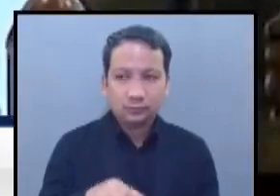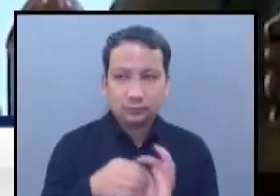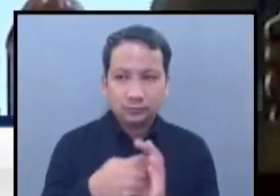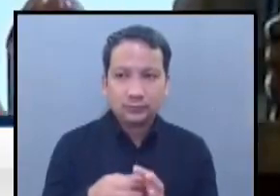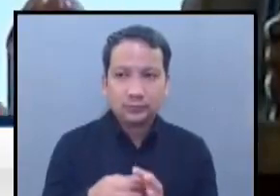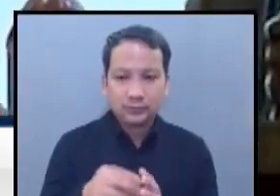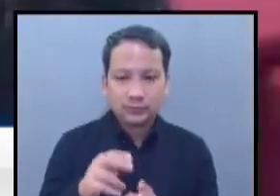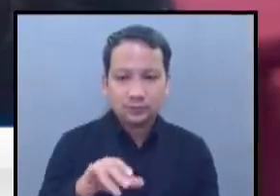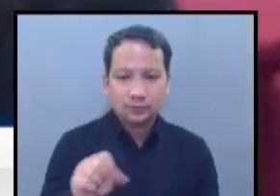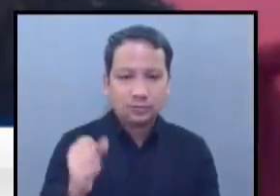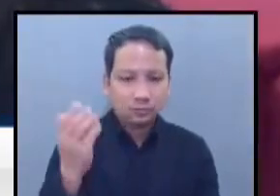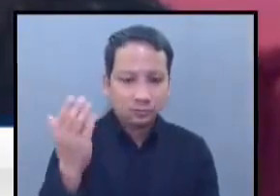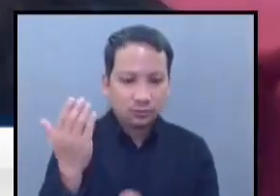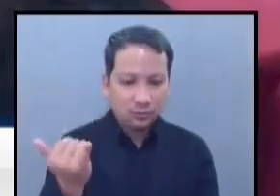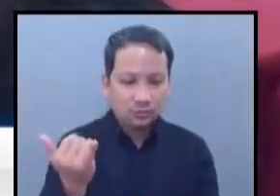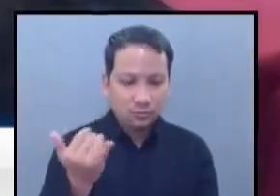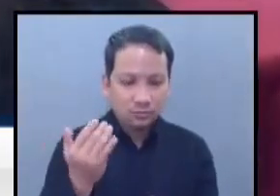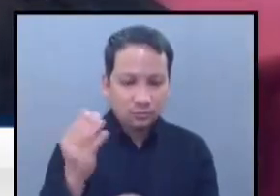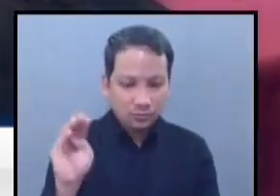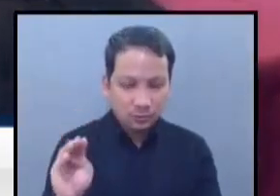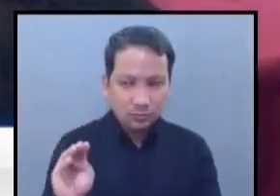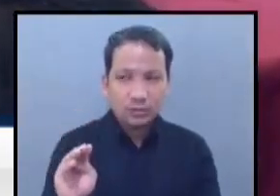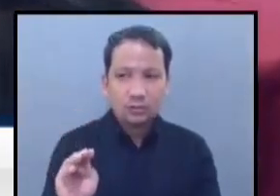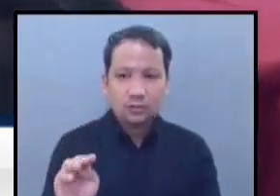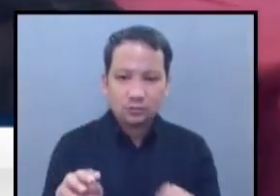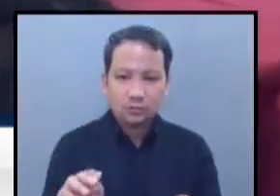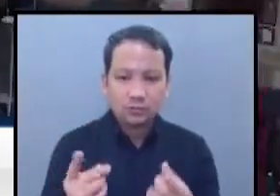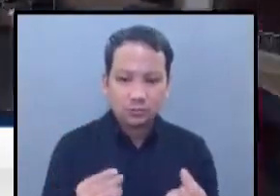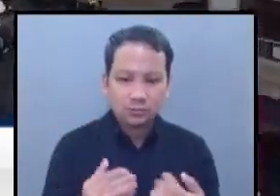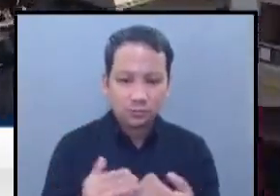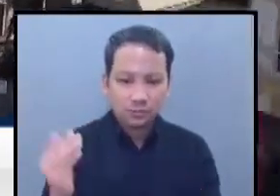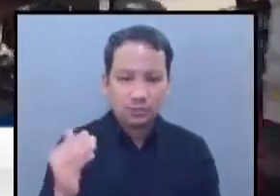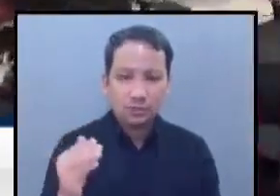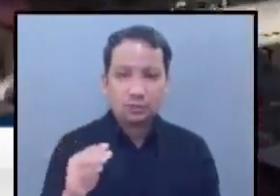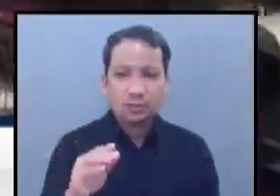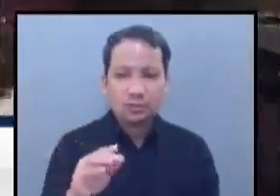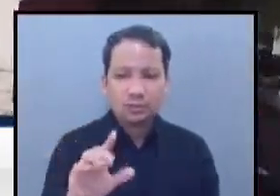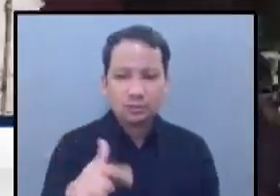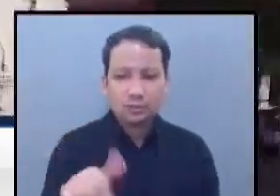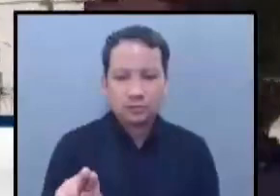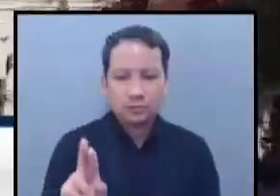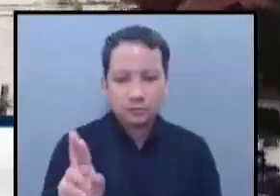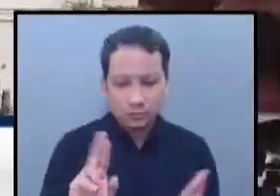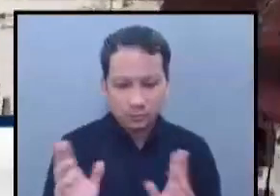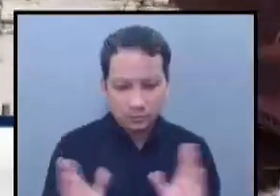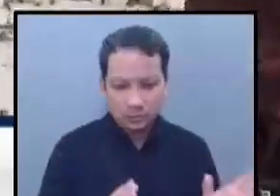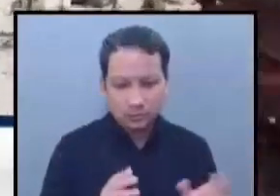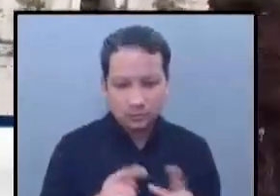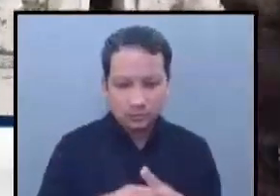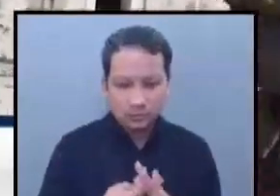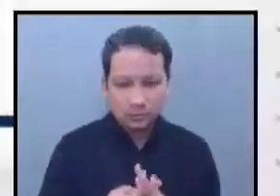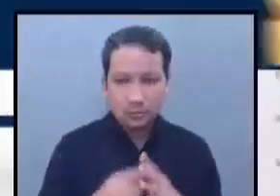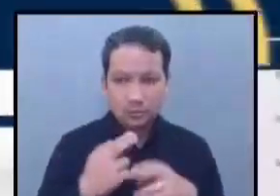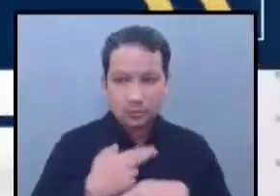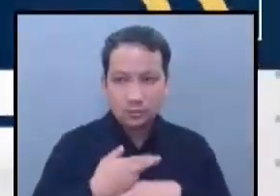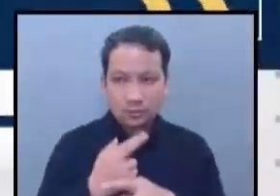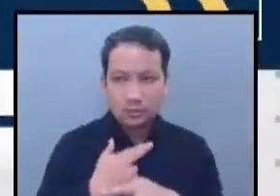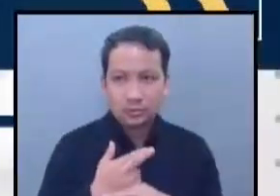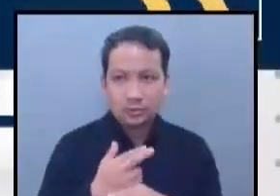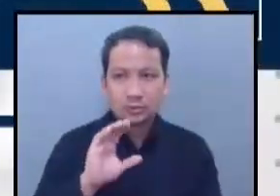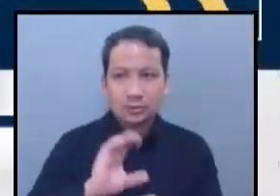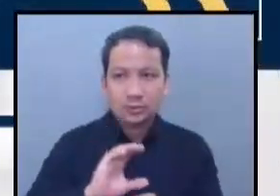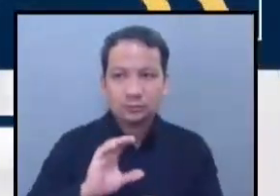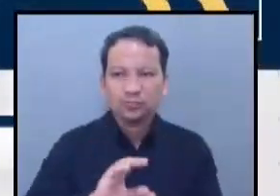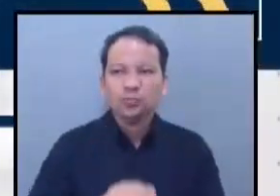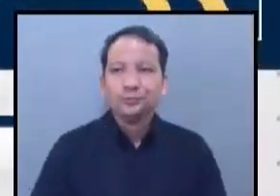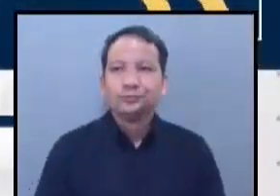nitong Lunes. Isa ito sa mga hakbang na gagawin ng lokal na gobyerno bilang paghahanda sa pagsisimula ng restorasyon ng simbahan. We can